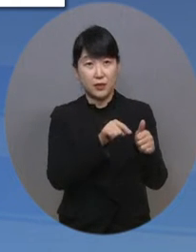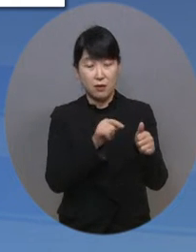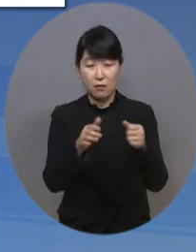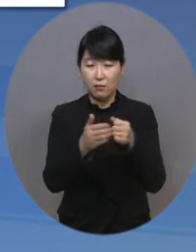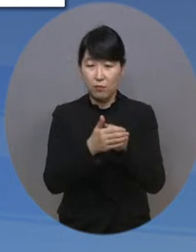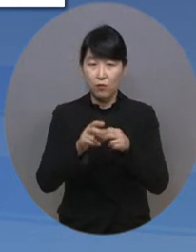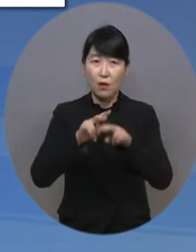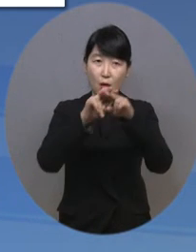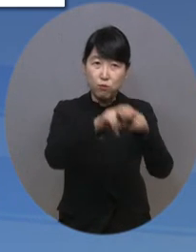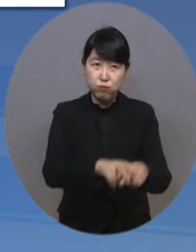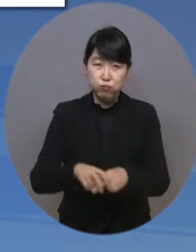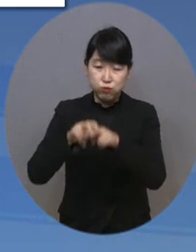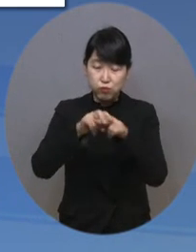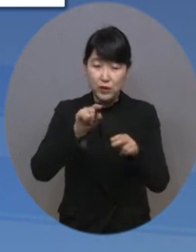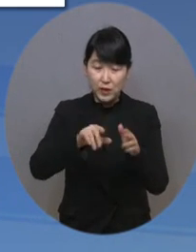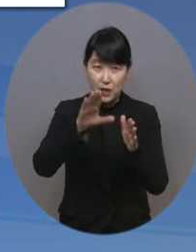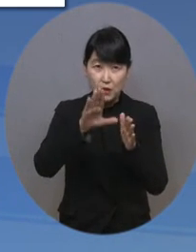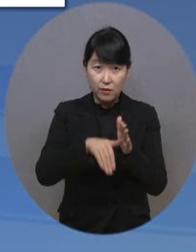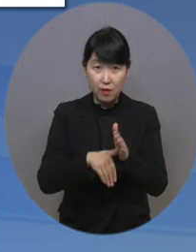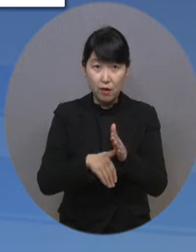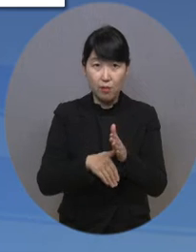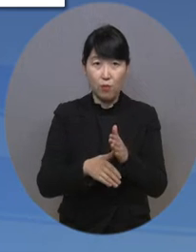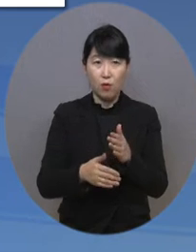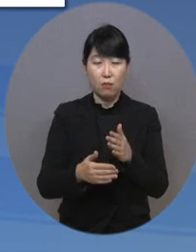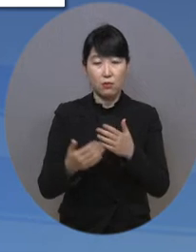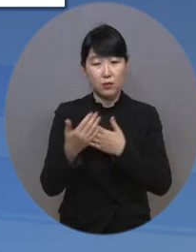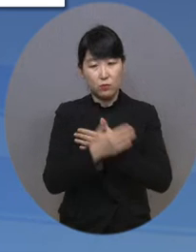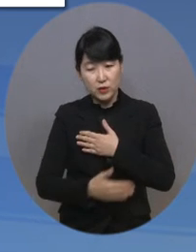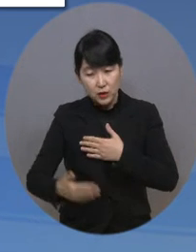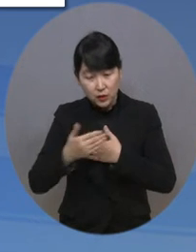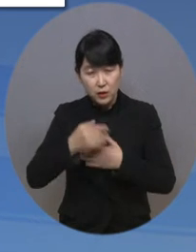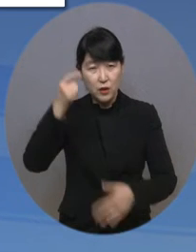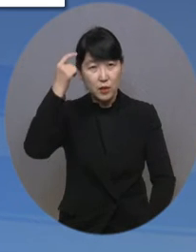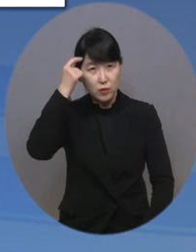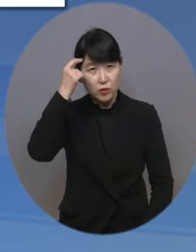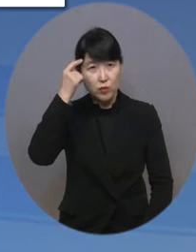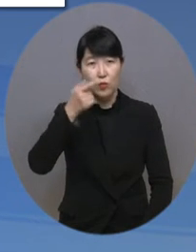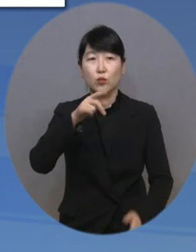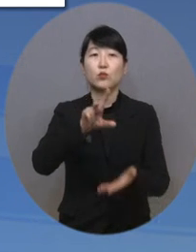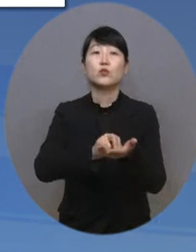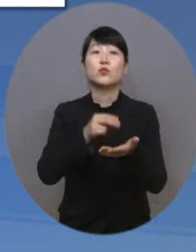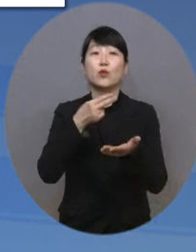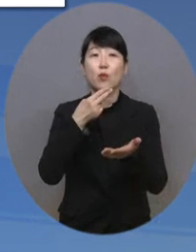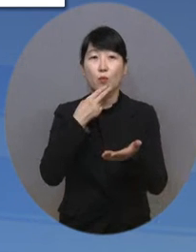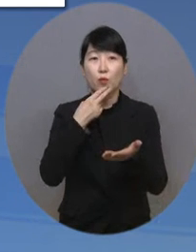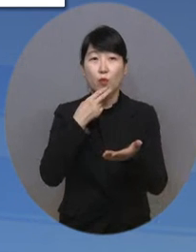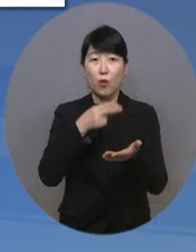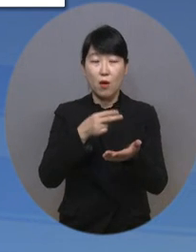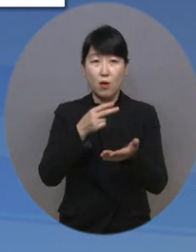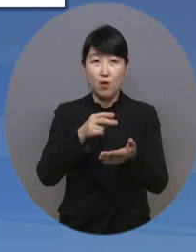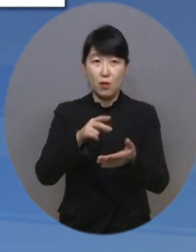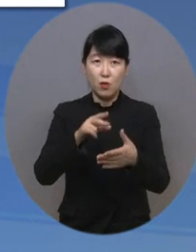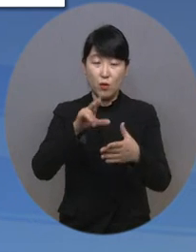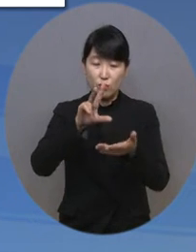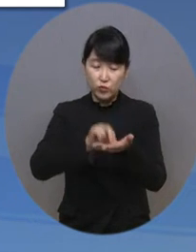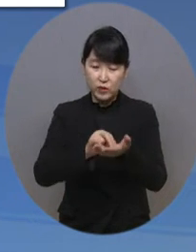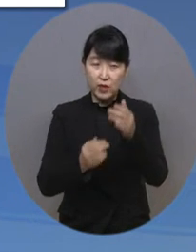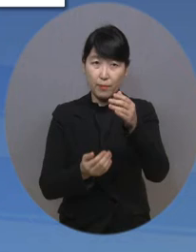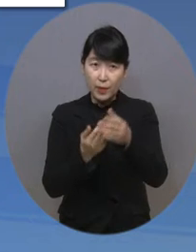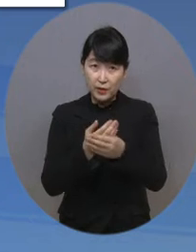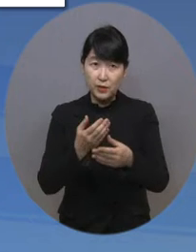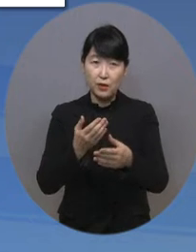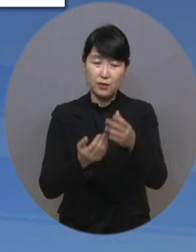놀이기구를 이용하기에 정신적, 신체적으로 부적합하거나 비장애인에 비해 안전사고 가능성이 높다고 보기